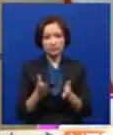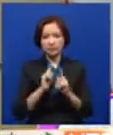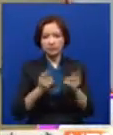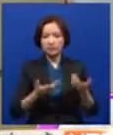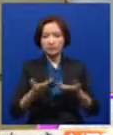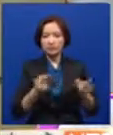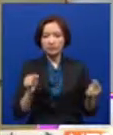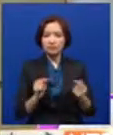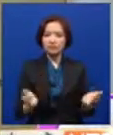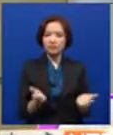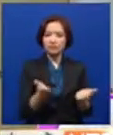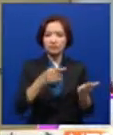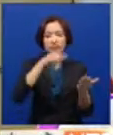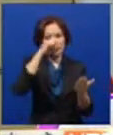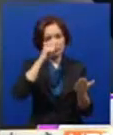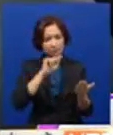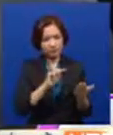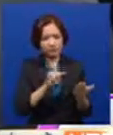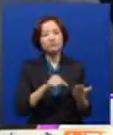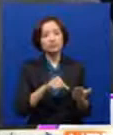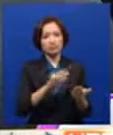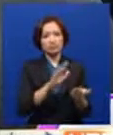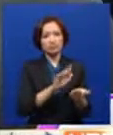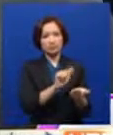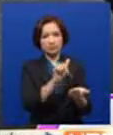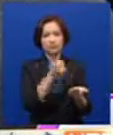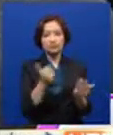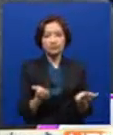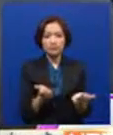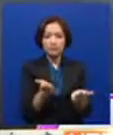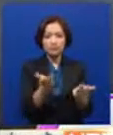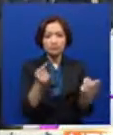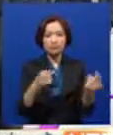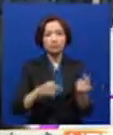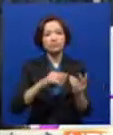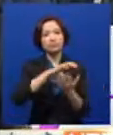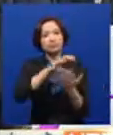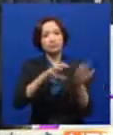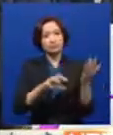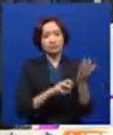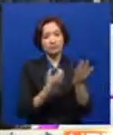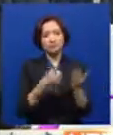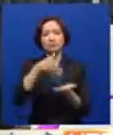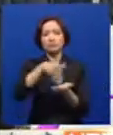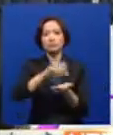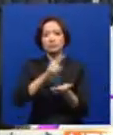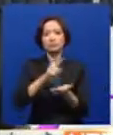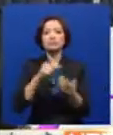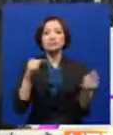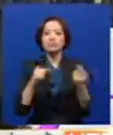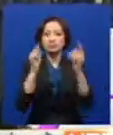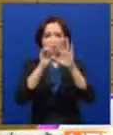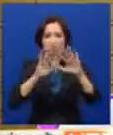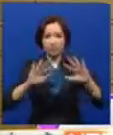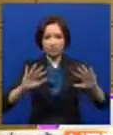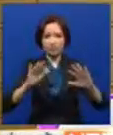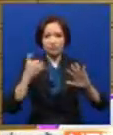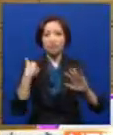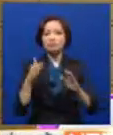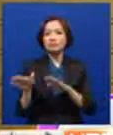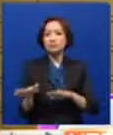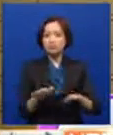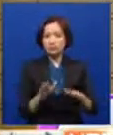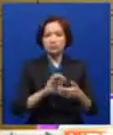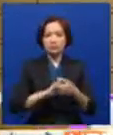หารือถึงการสนับสนุนไทยให้เป็นกลไกหลักขับเคลื่อนการเจริญเติบโตในภูมิภาคและเป็นศูนย์กลางประชาคมอาเซียนพร้อม